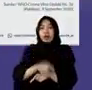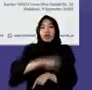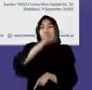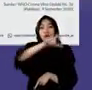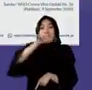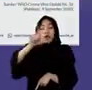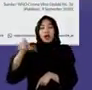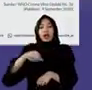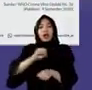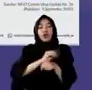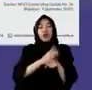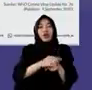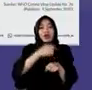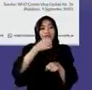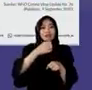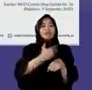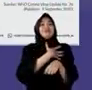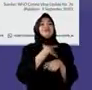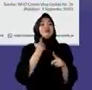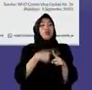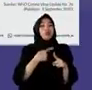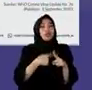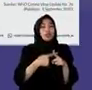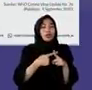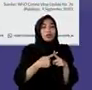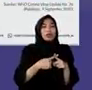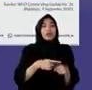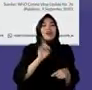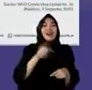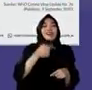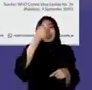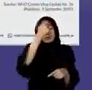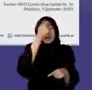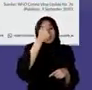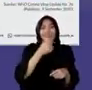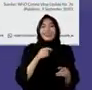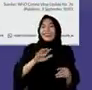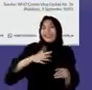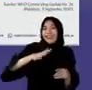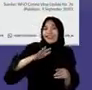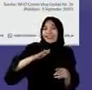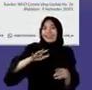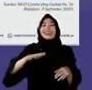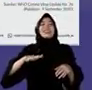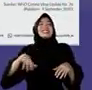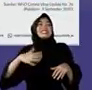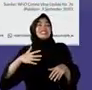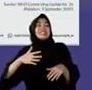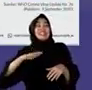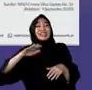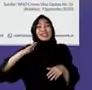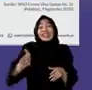COVID-19 ini mengalami gejala ringan sampai sedang. Sedangkan sekitar 10-15%